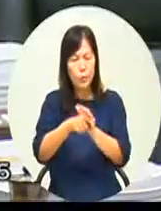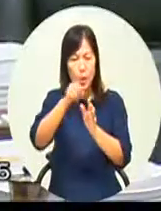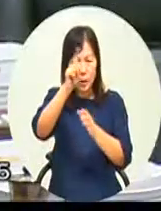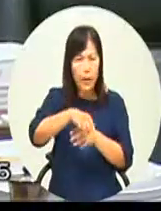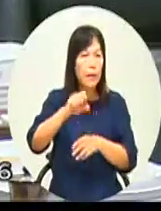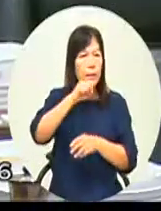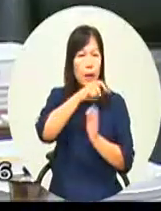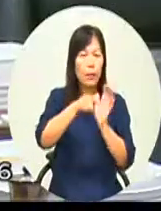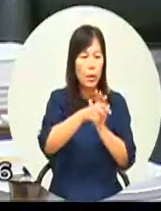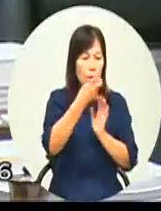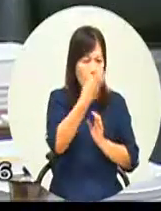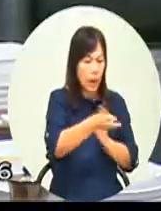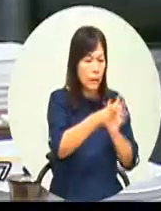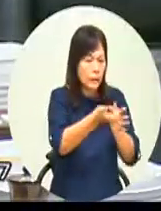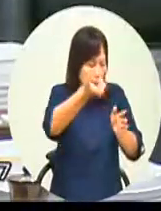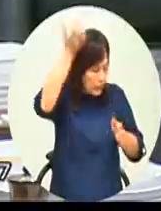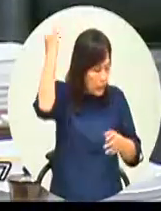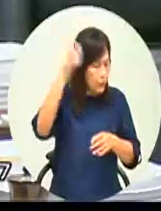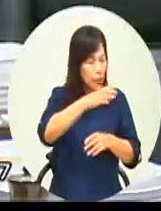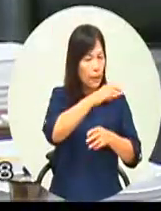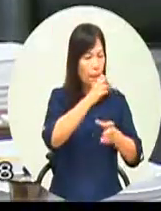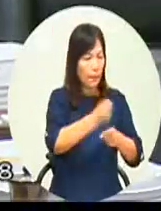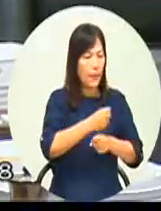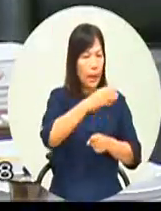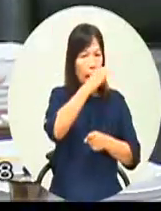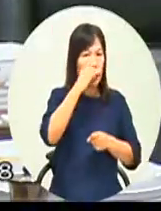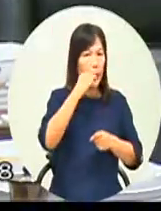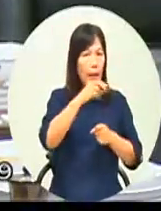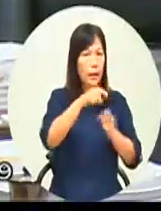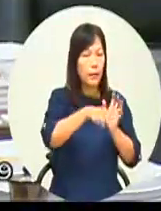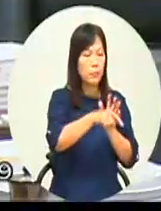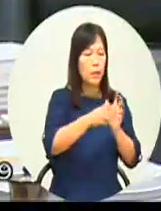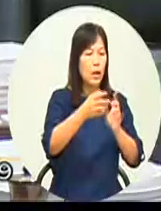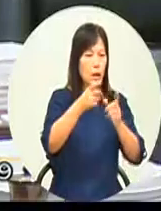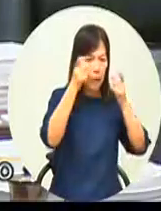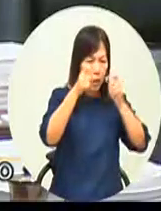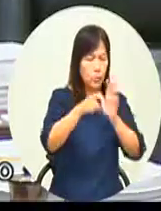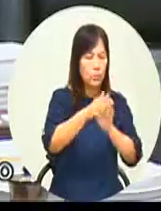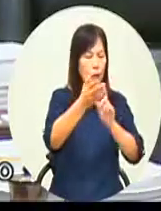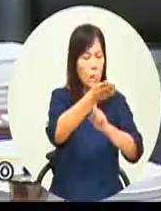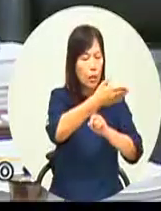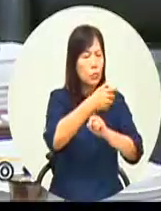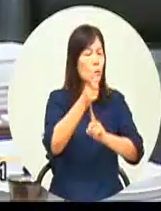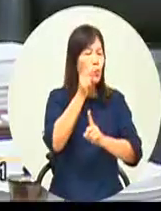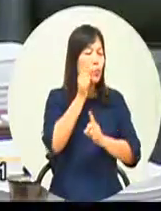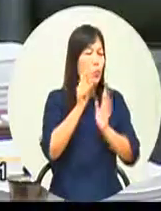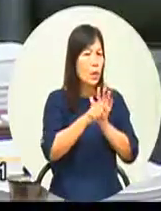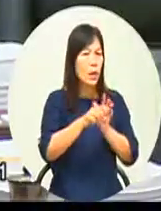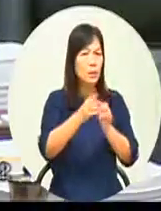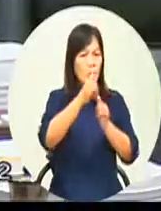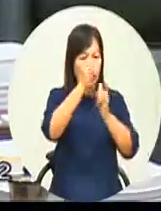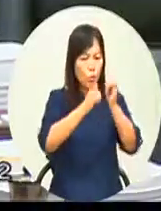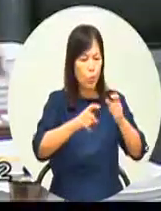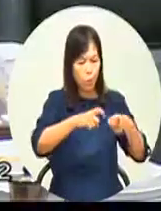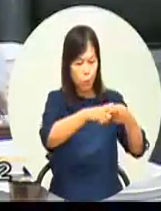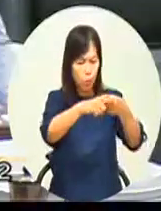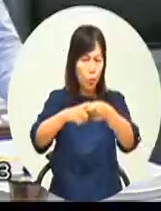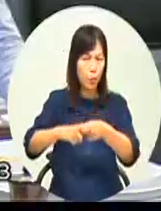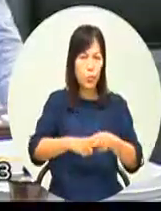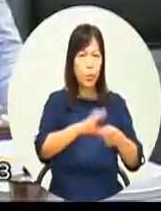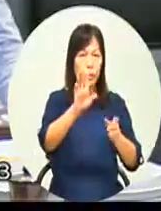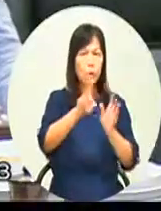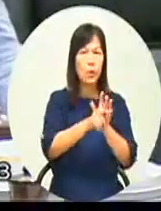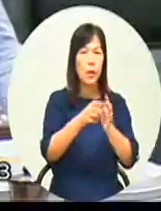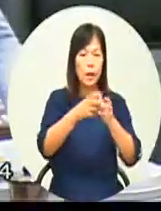看看当初玛雅各医师在高雄在旗津，这些是一个很有故事的连结，而且也是一个城